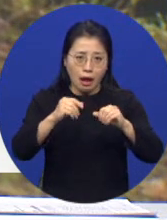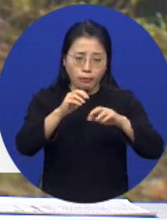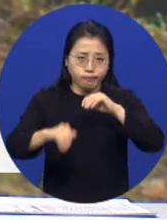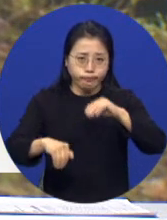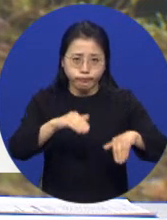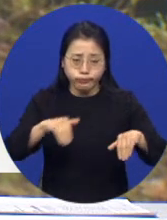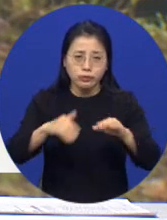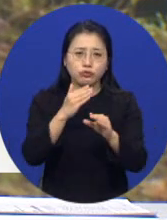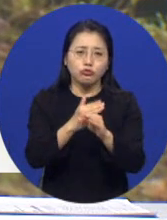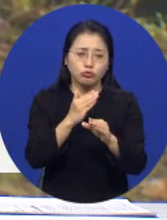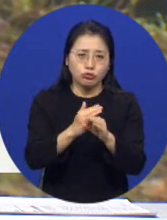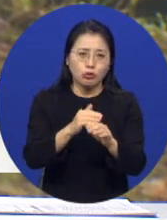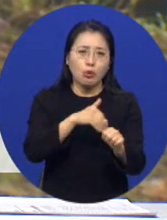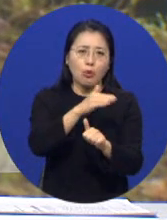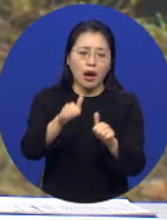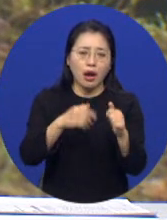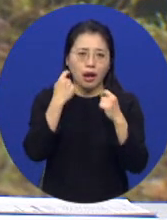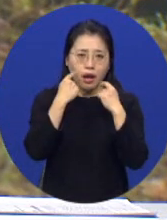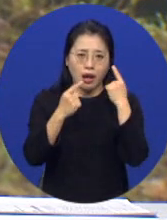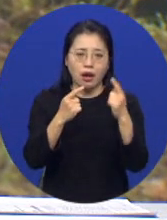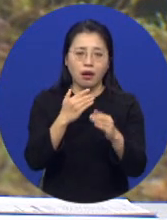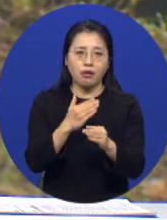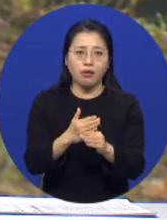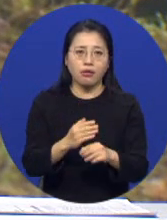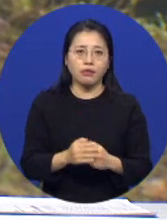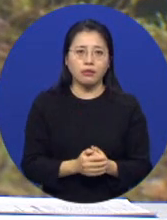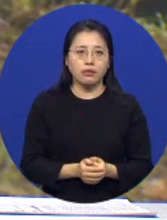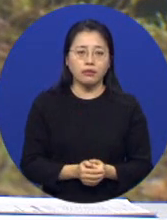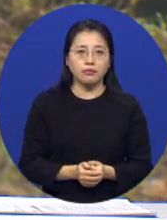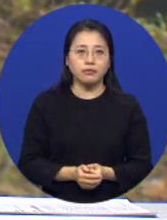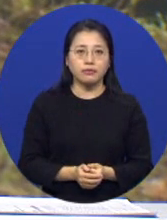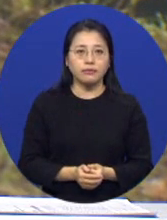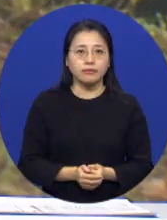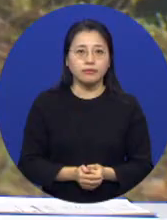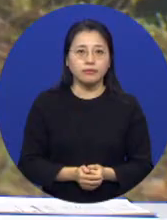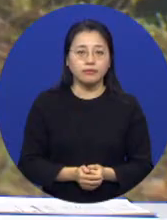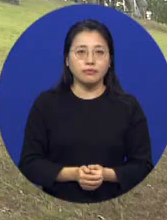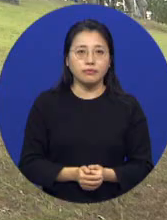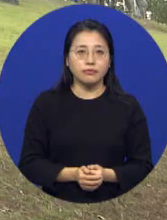때문인데요 어떻게 된 일인지 김하은 기자가 취재했습니다